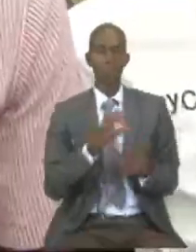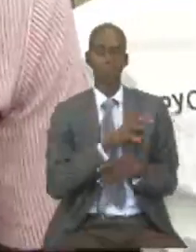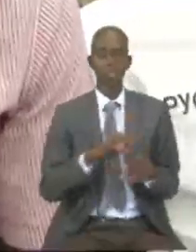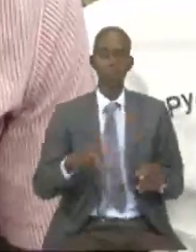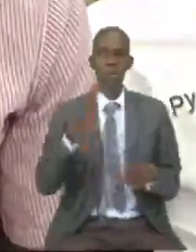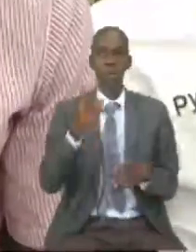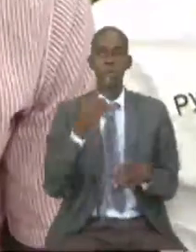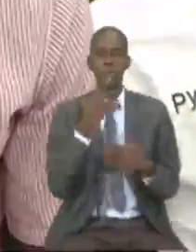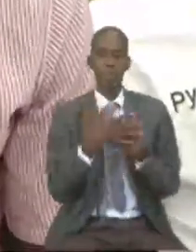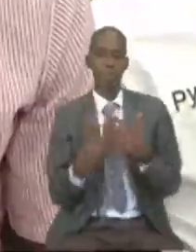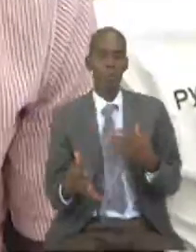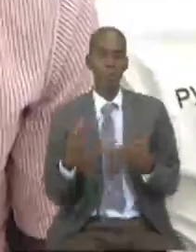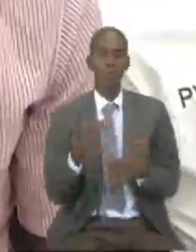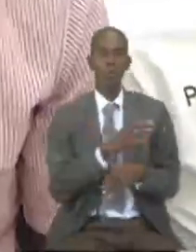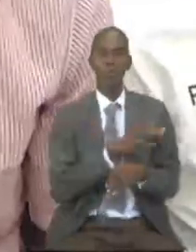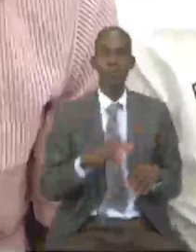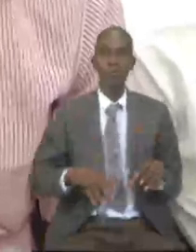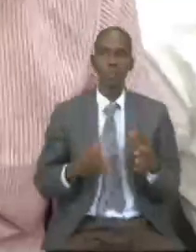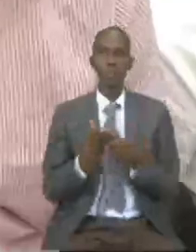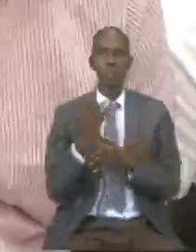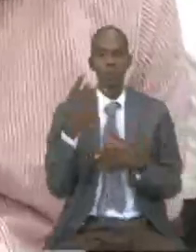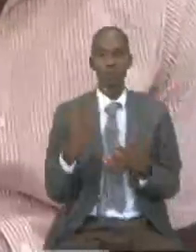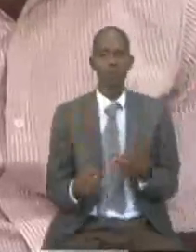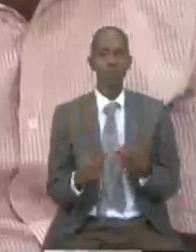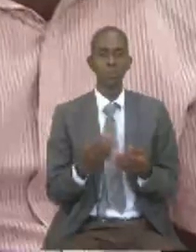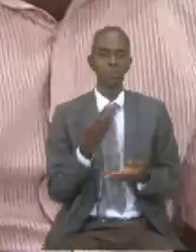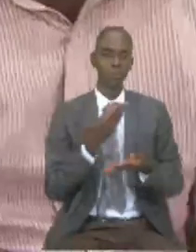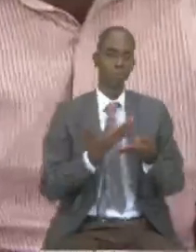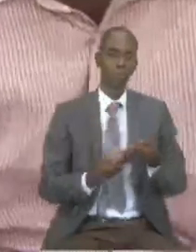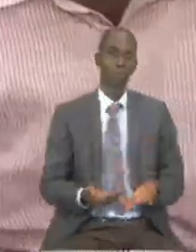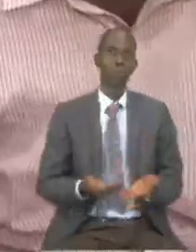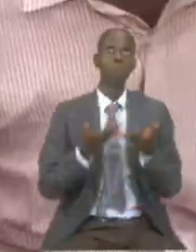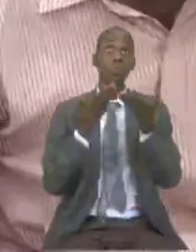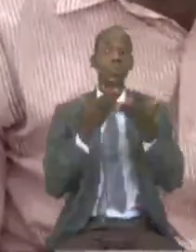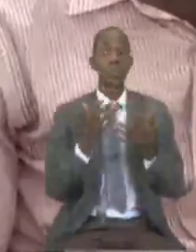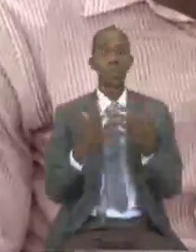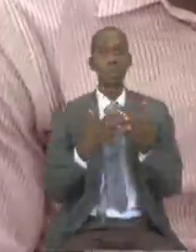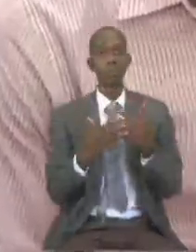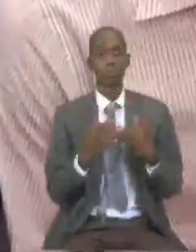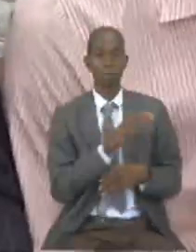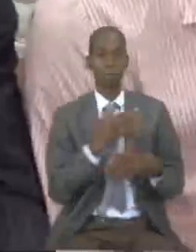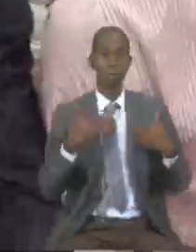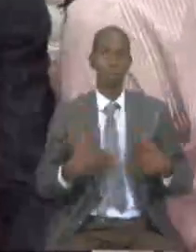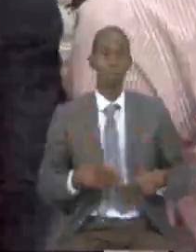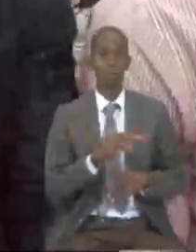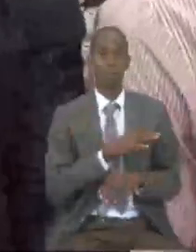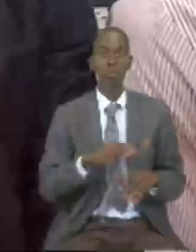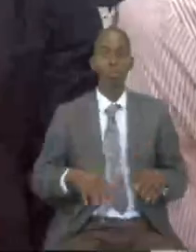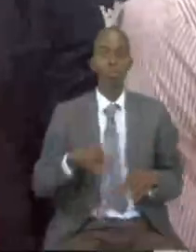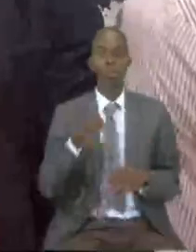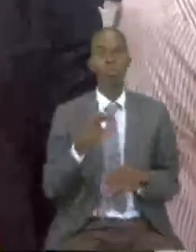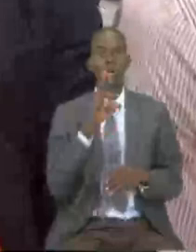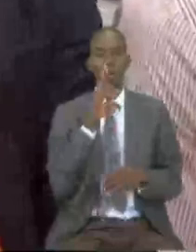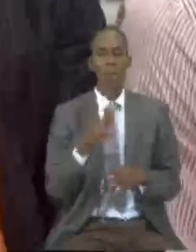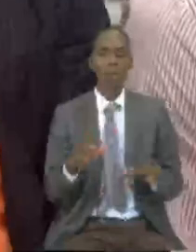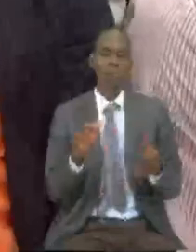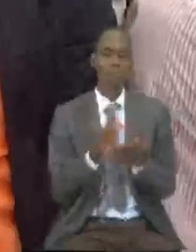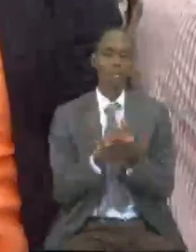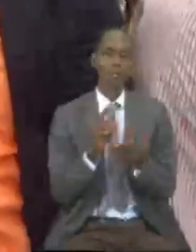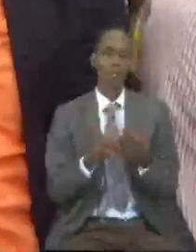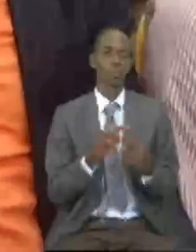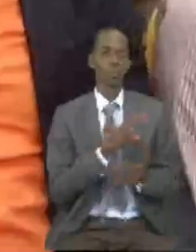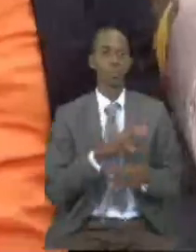Tu es réconcilié par le sang de l'agneau, par la mort de substitution de Christ. Tu t'es marié à Christ. Voyez le résultat